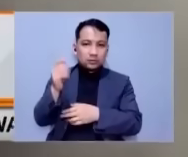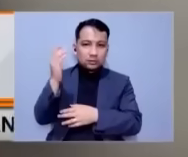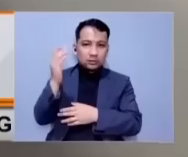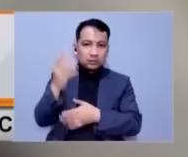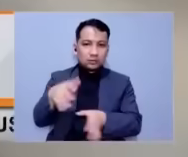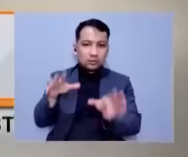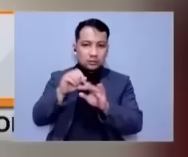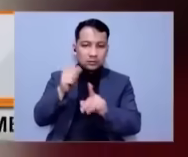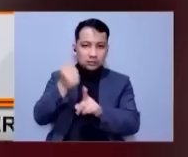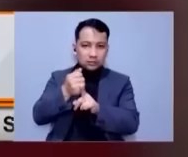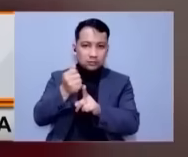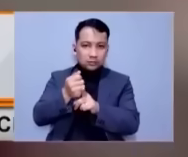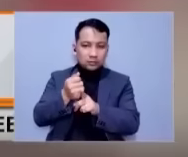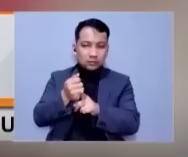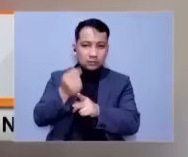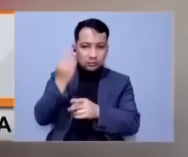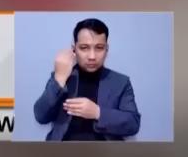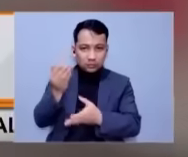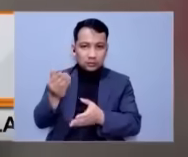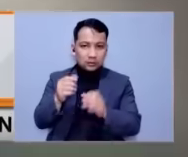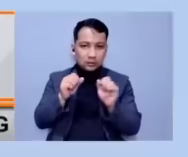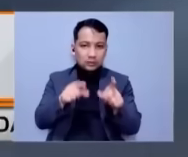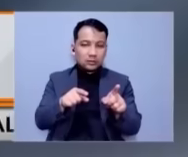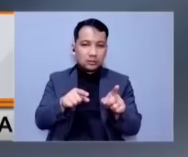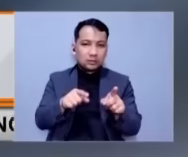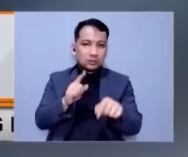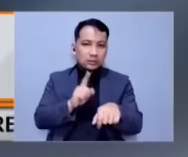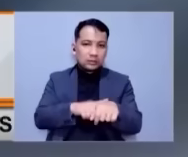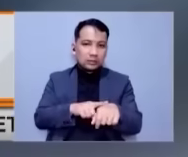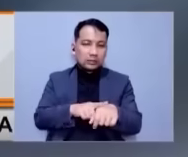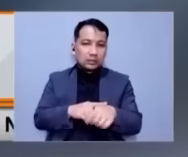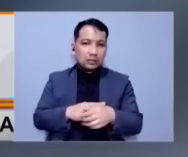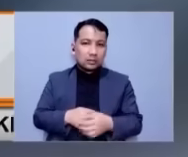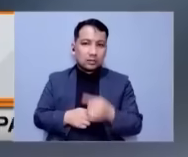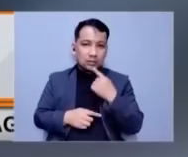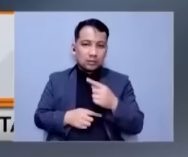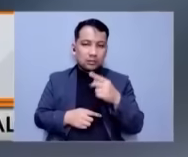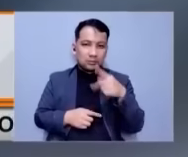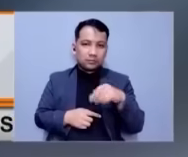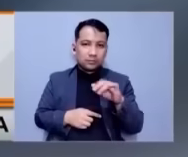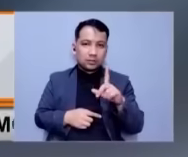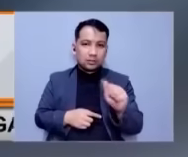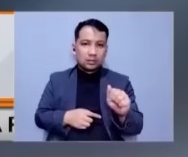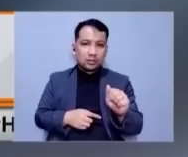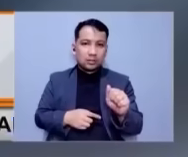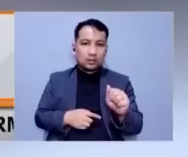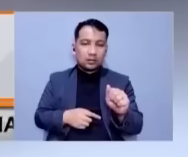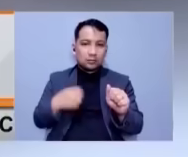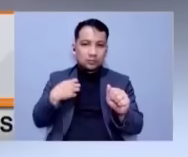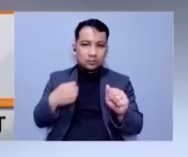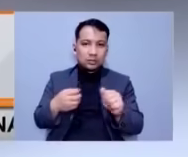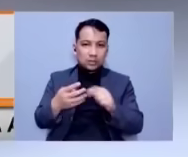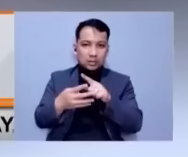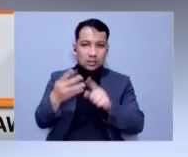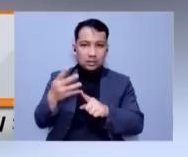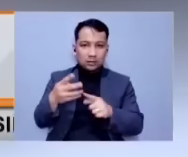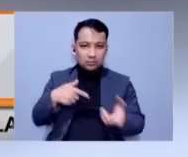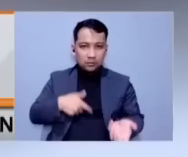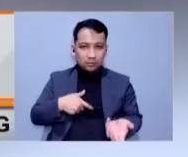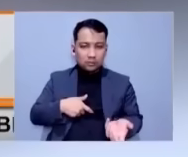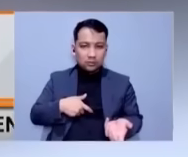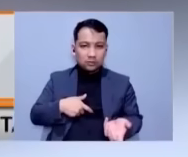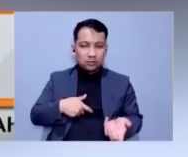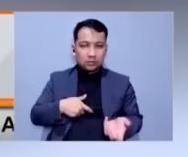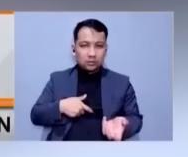ng mga hold-upper sa tindahan ng mga oras na yon. Ayon sa Pila Police, apat na lalaking armado ng mga baril ang pumasok sa tindahan